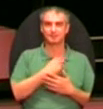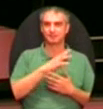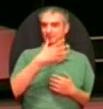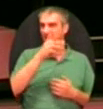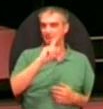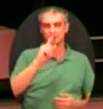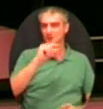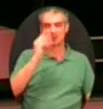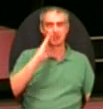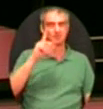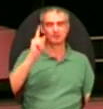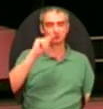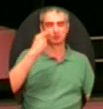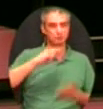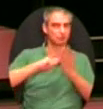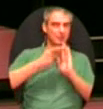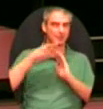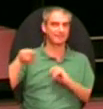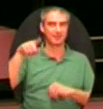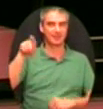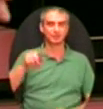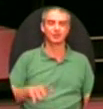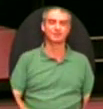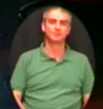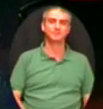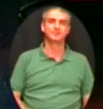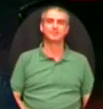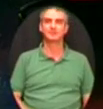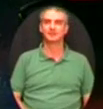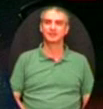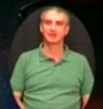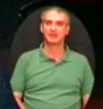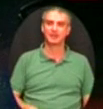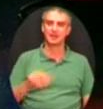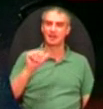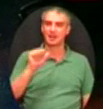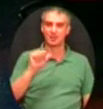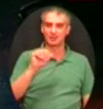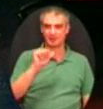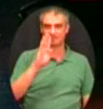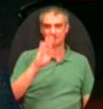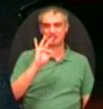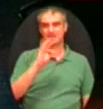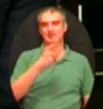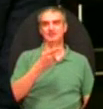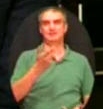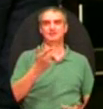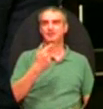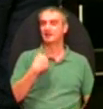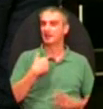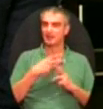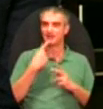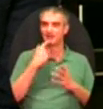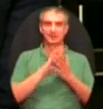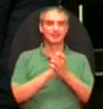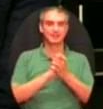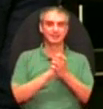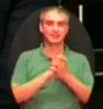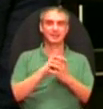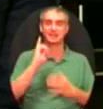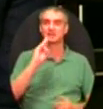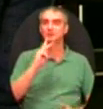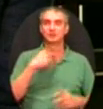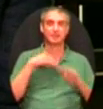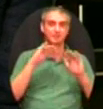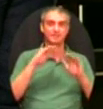ג'בל מוקבר. לא מאמין שמישהו התכוון לשם. אוקיי, אלון אביתר, שלום לך. הגענו לעניין הפלסטיני, לעניין... כן, אני רק אומר לידידי יניר קוזין,